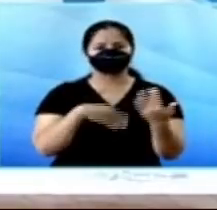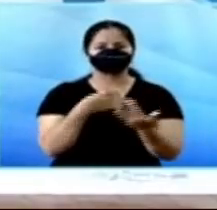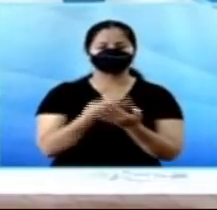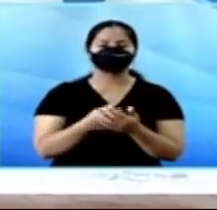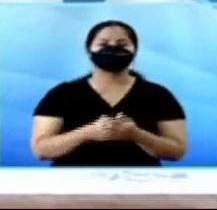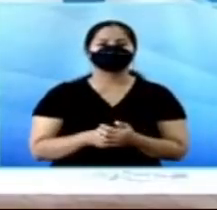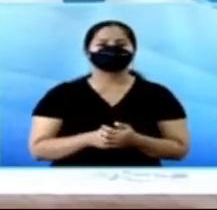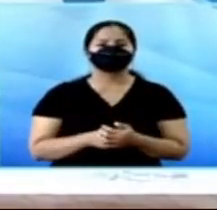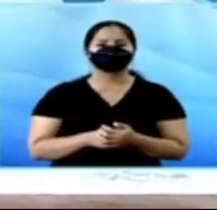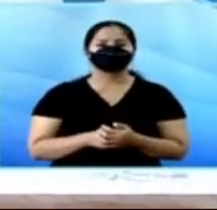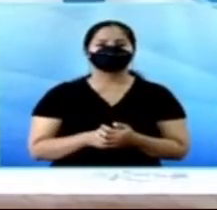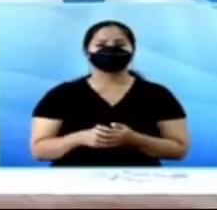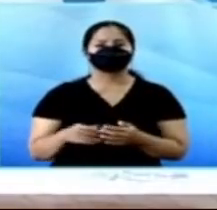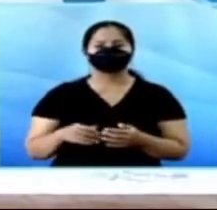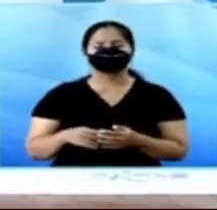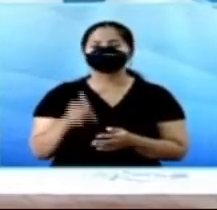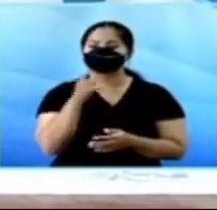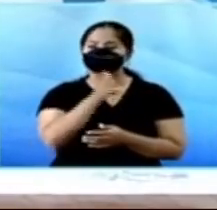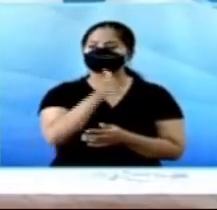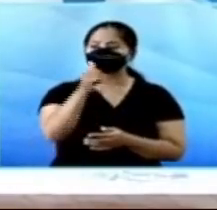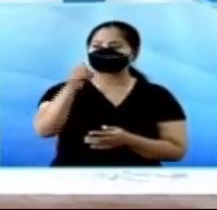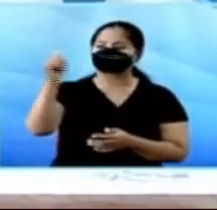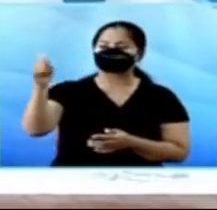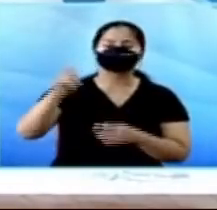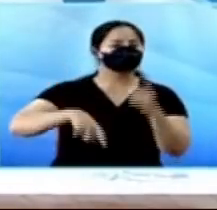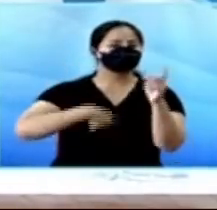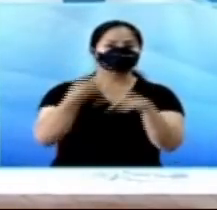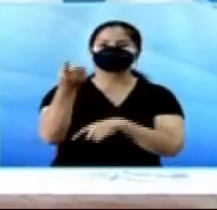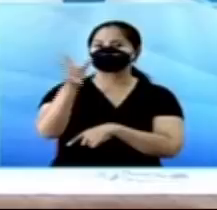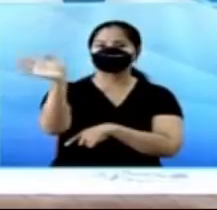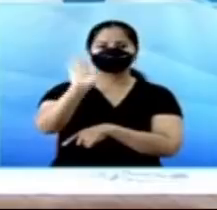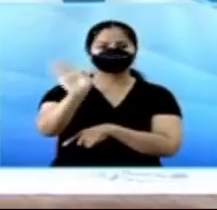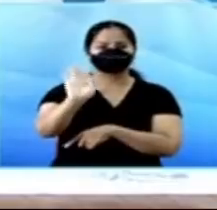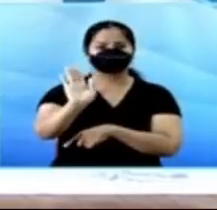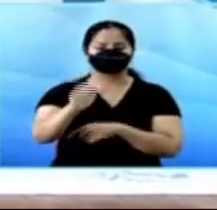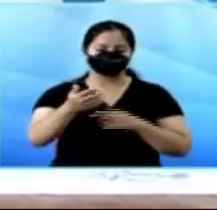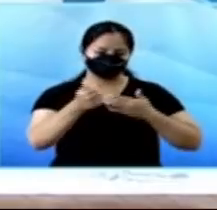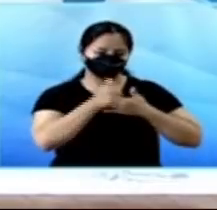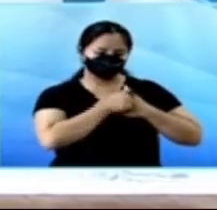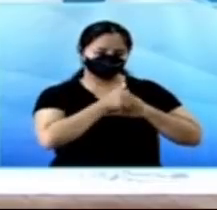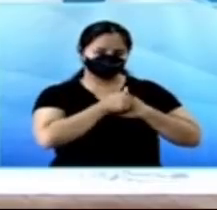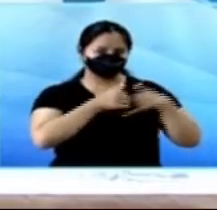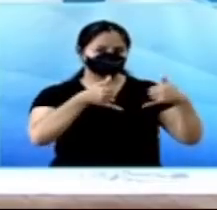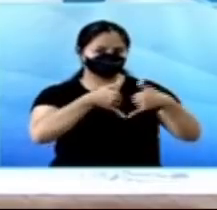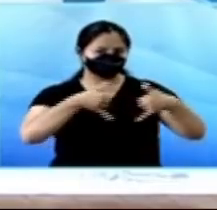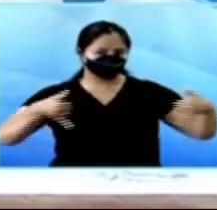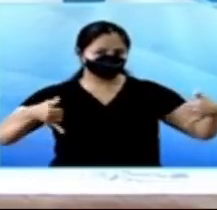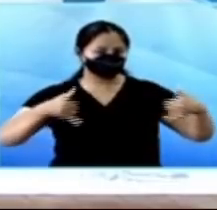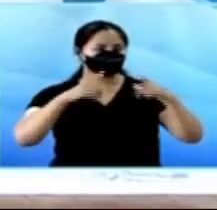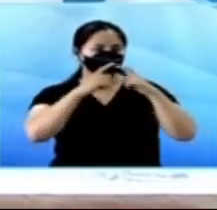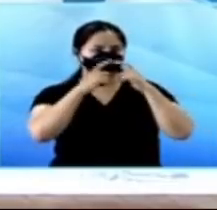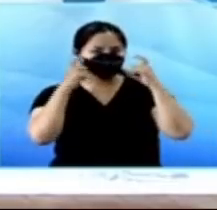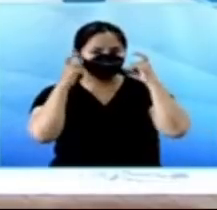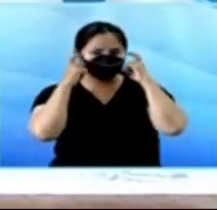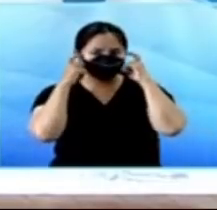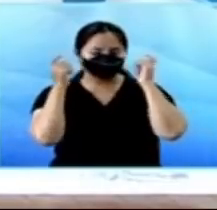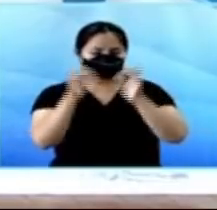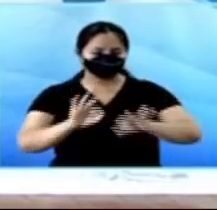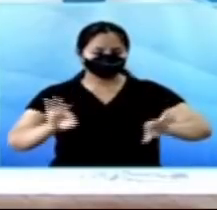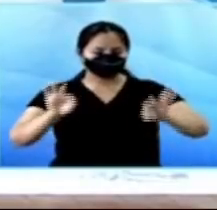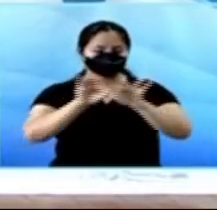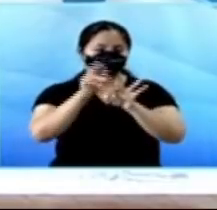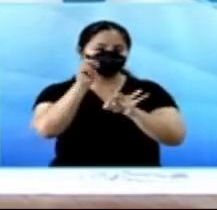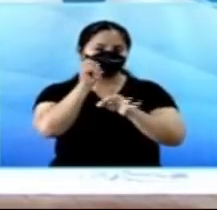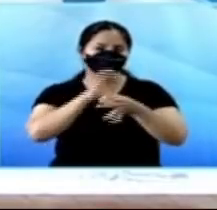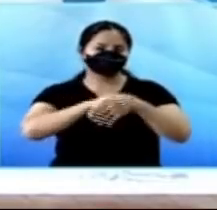การเดินทางไปสถานที่เสี่ยงสถานที่แออัดการรักษาระยะห่างใส่ผ้าปิดปากดังล้างมือเรื่อ